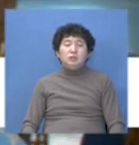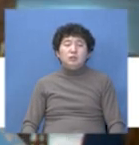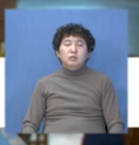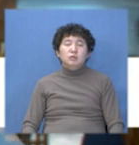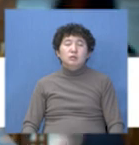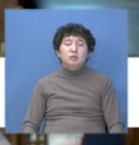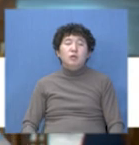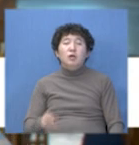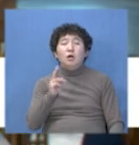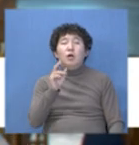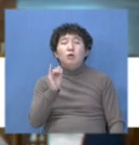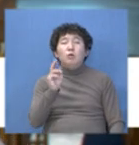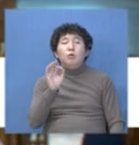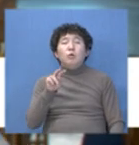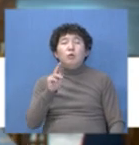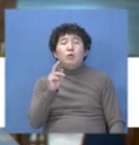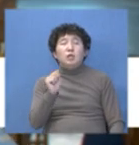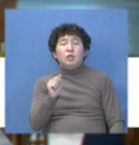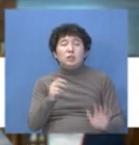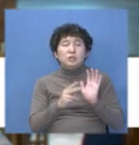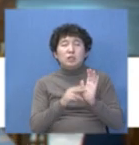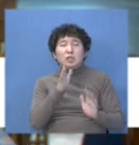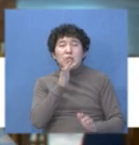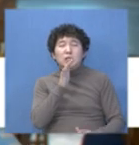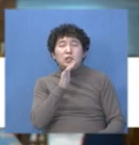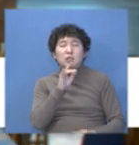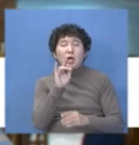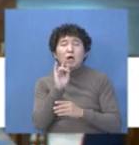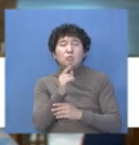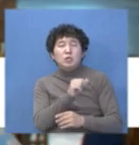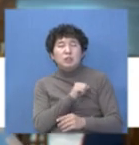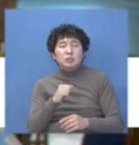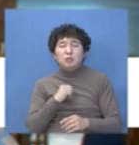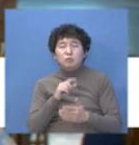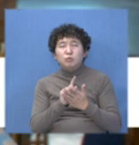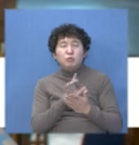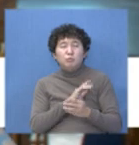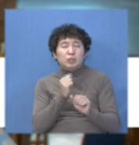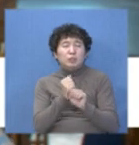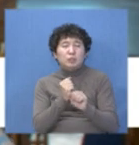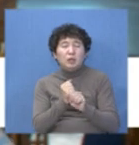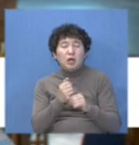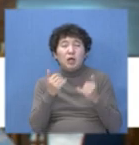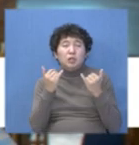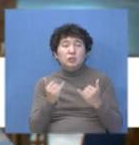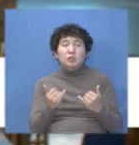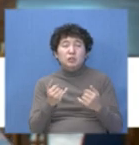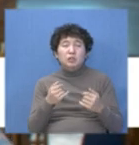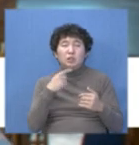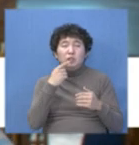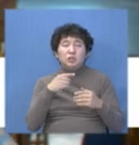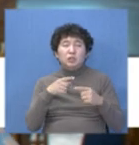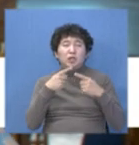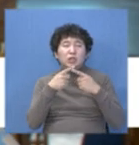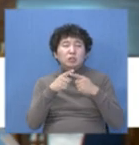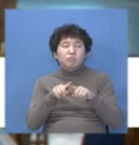Бұл қуыршақты ертеректе 7 жасар бала өз қолымен жасай алуы керек болған. Ал арнайы кештерде ол түгі өнерінен хабары бар екендігін